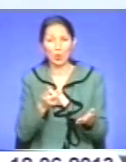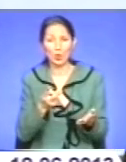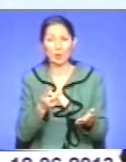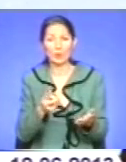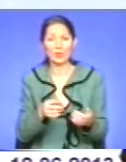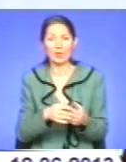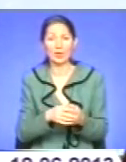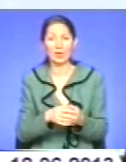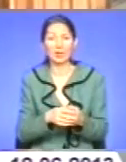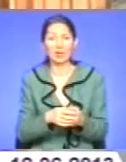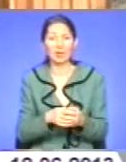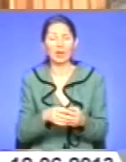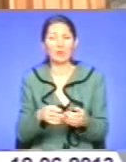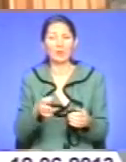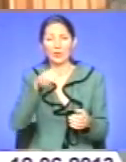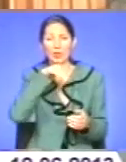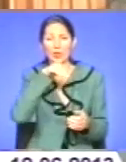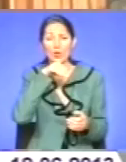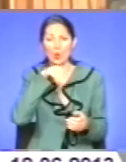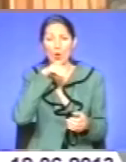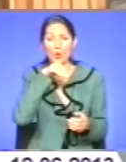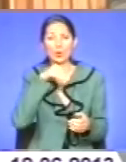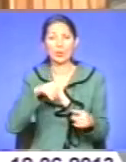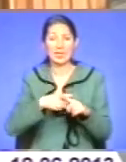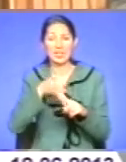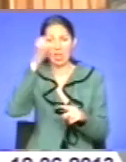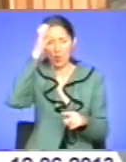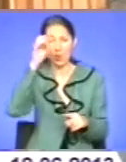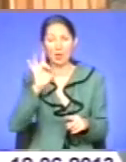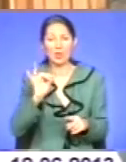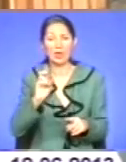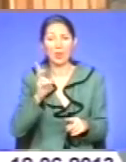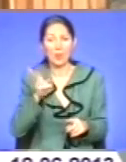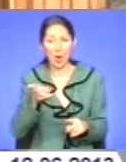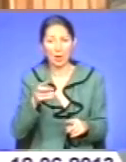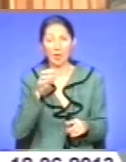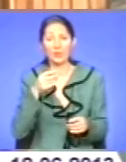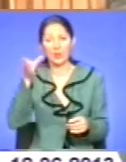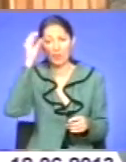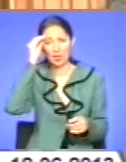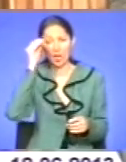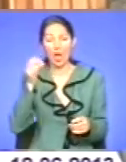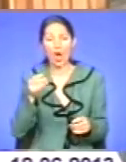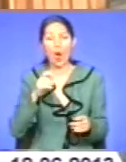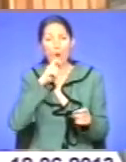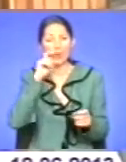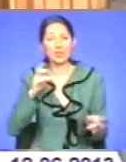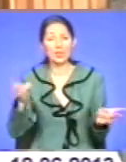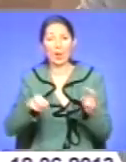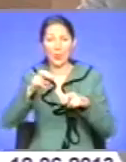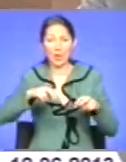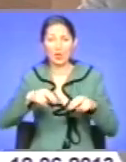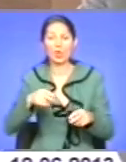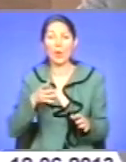інші точки зору. Доктор технічних наук Тимофій Рибак вважає, що українці мусять переглянути поняття «державотворчий процес», а